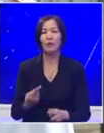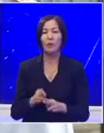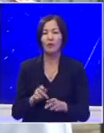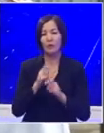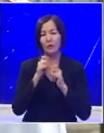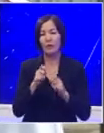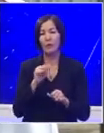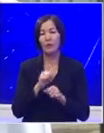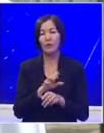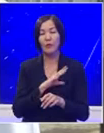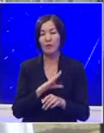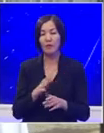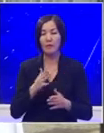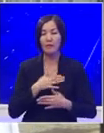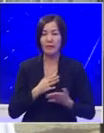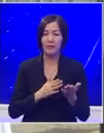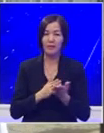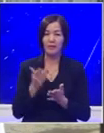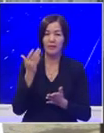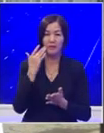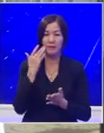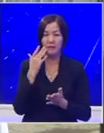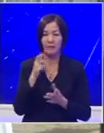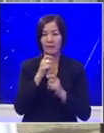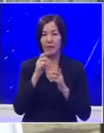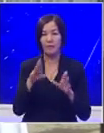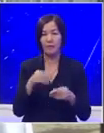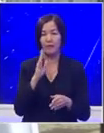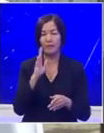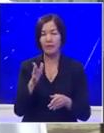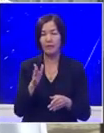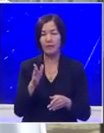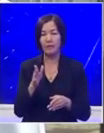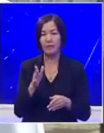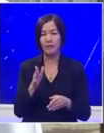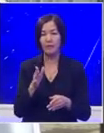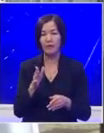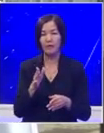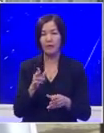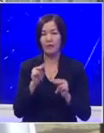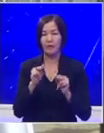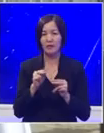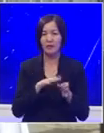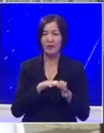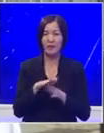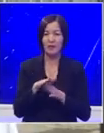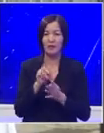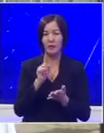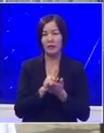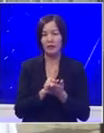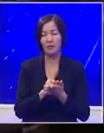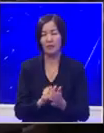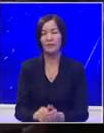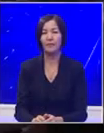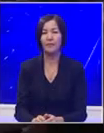ғана тоқтап қалмай біздің қызметкерлер қашанда болса марапат болсын болмасын бірақ қызметтерін тиісті түрде атқаруға әрқашан тырысып